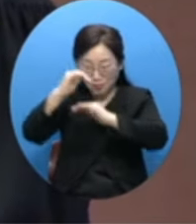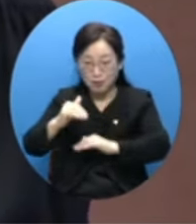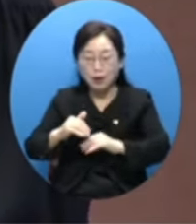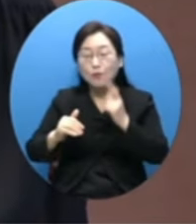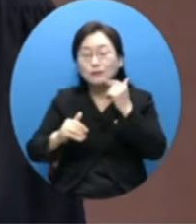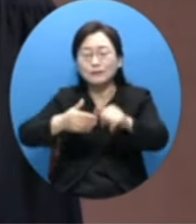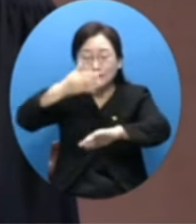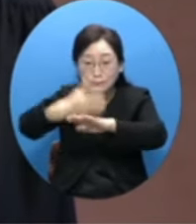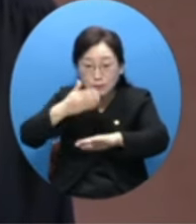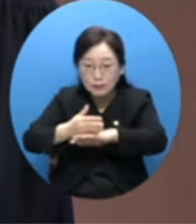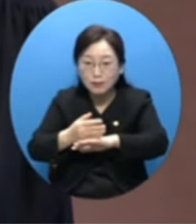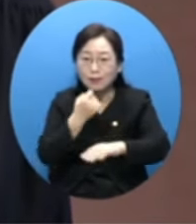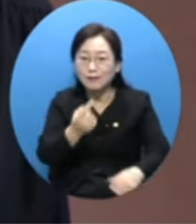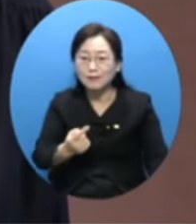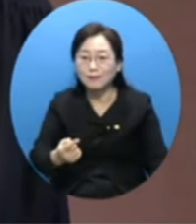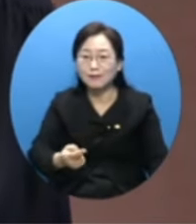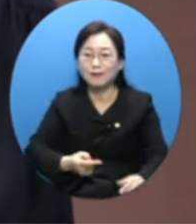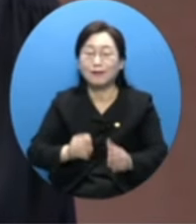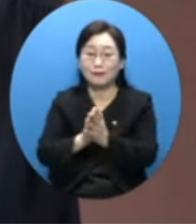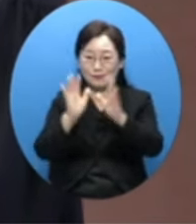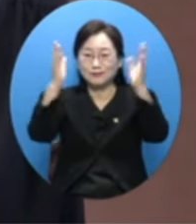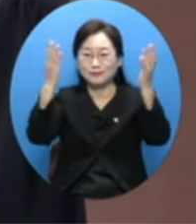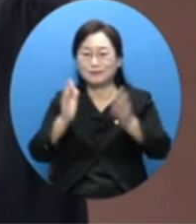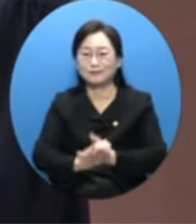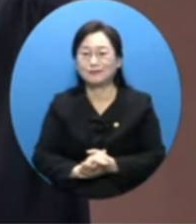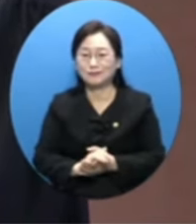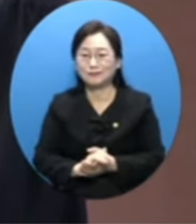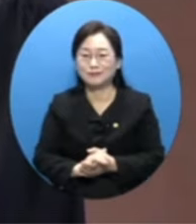감사합니다. 할렐루야.